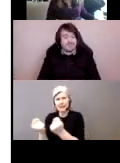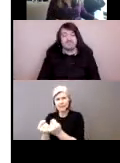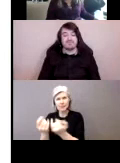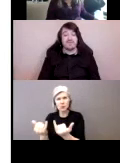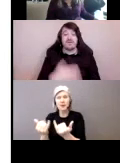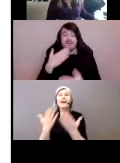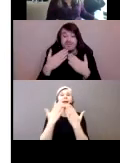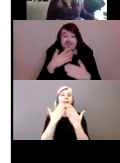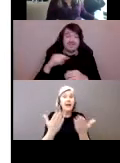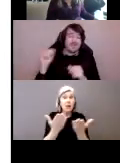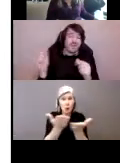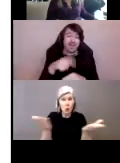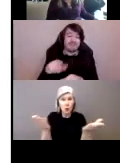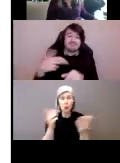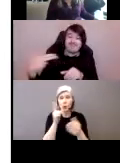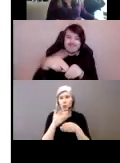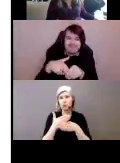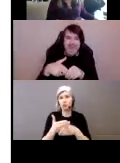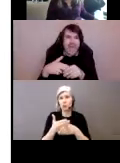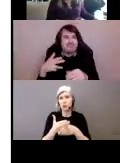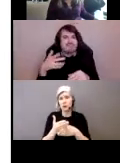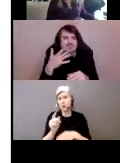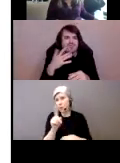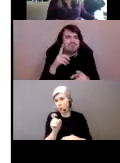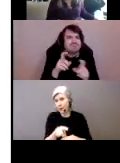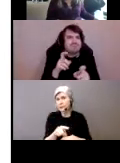Merci à tous les participants qui ont posé les questions et fait les commentaires.